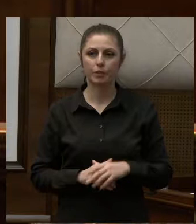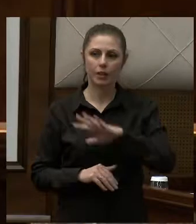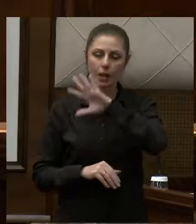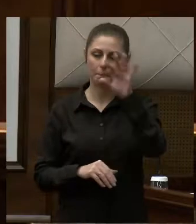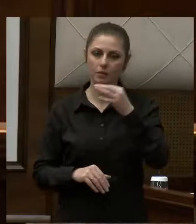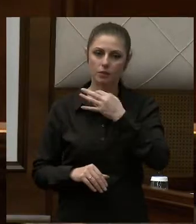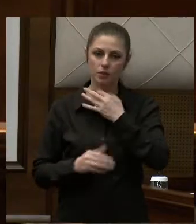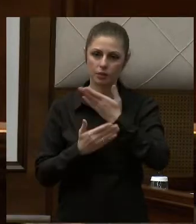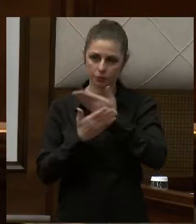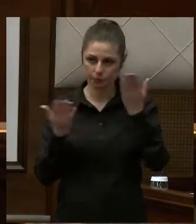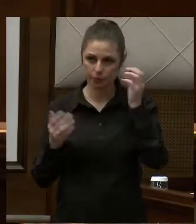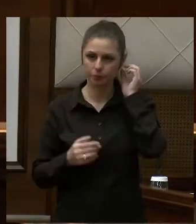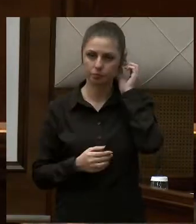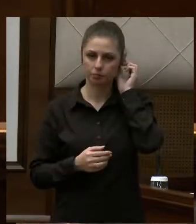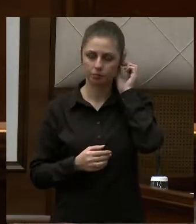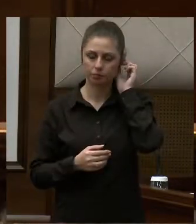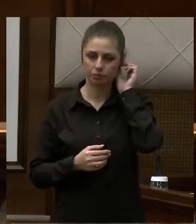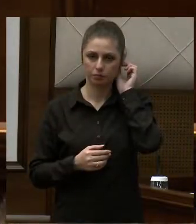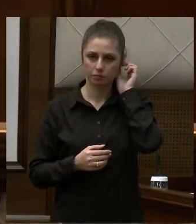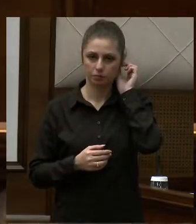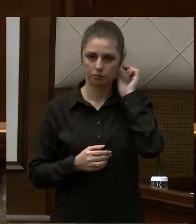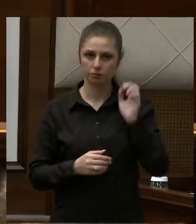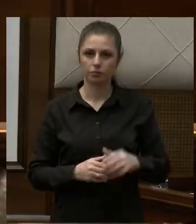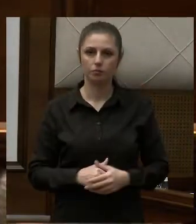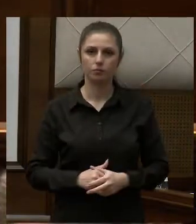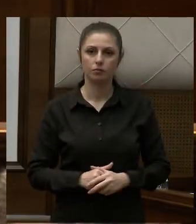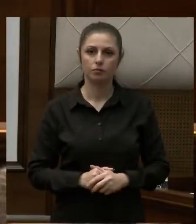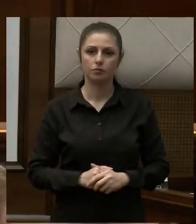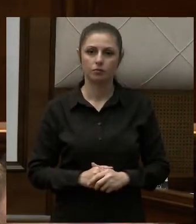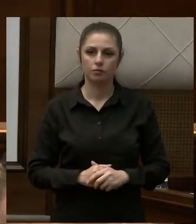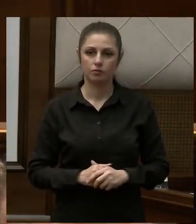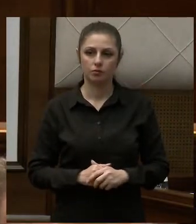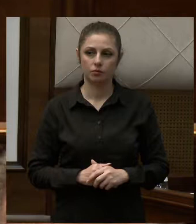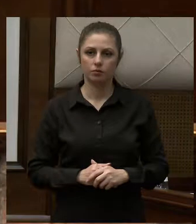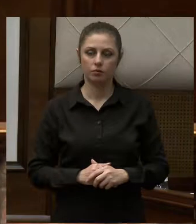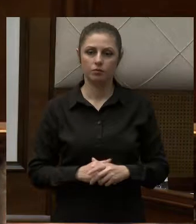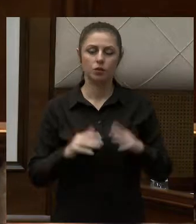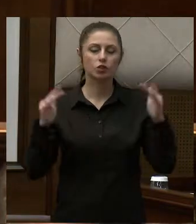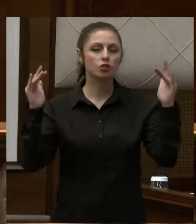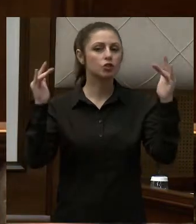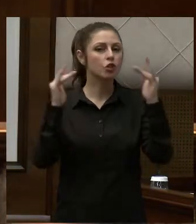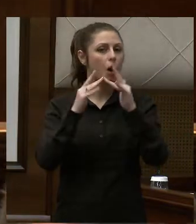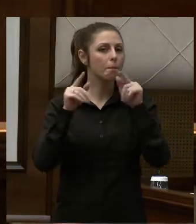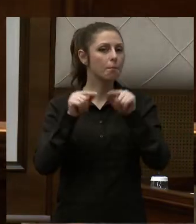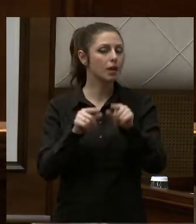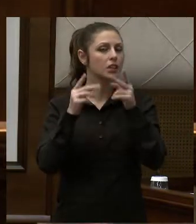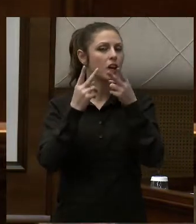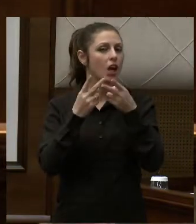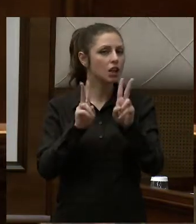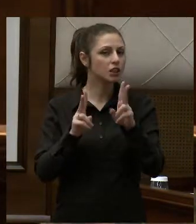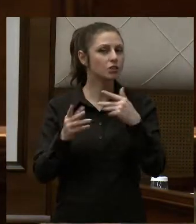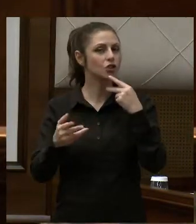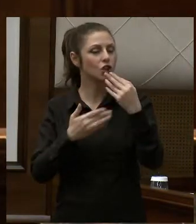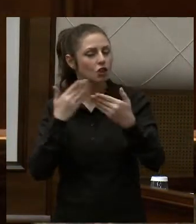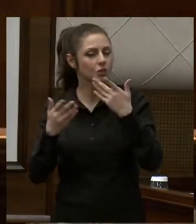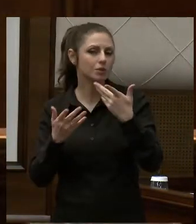teşekkür ediyorum. Köprünün açılışının dile gelmesi yanlış.